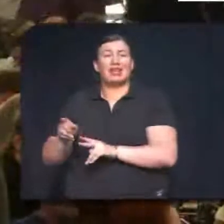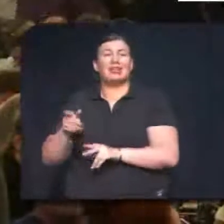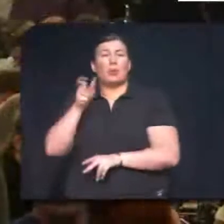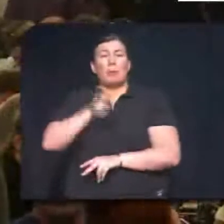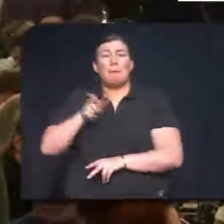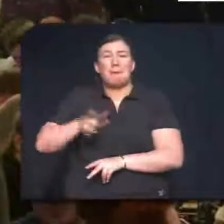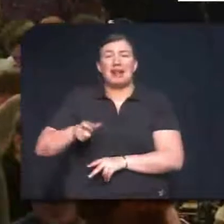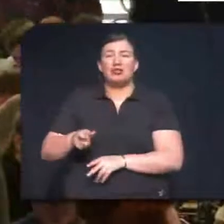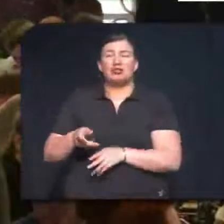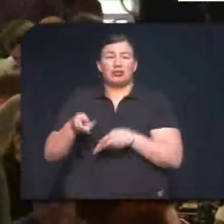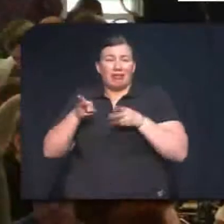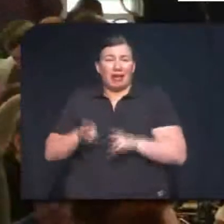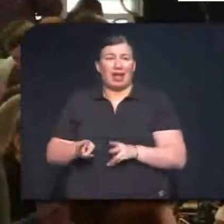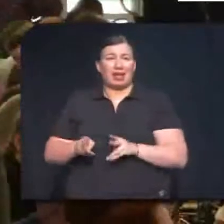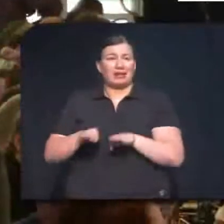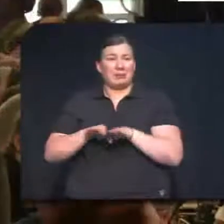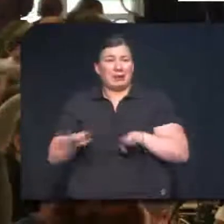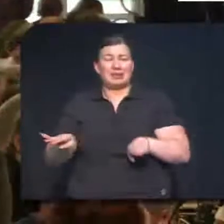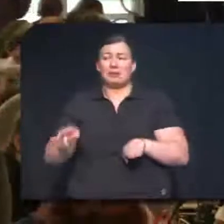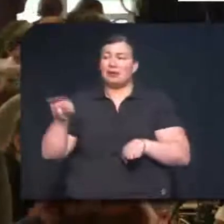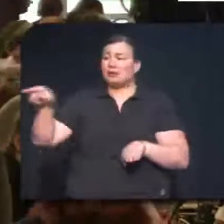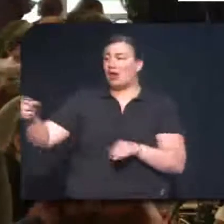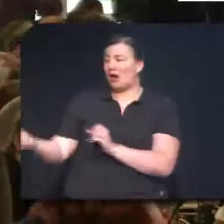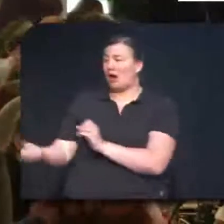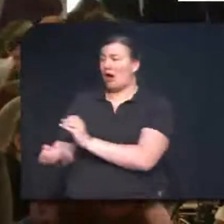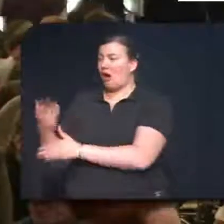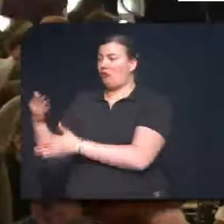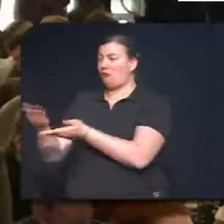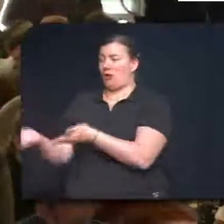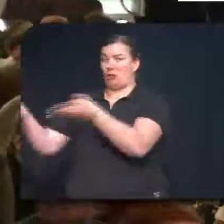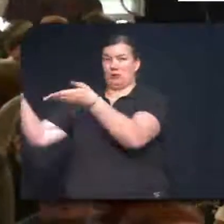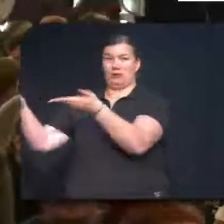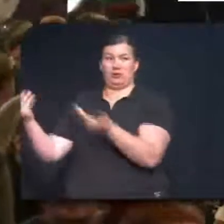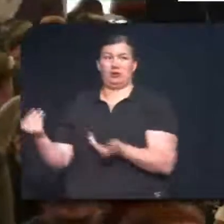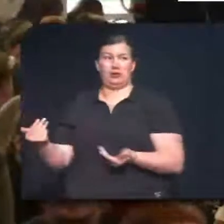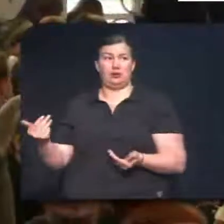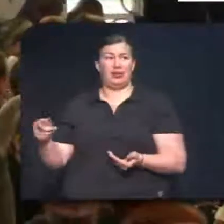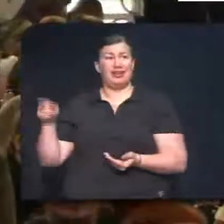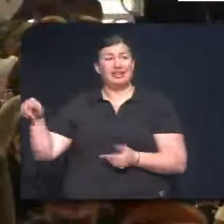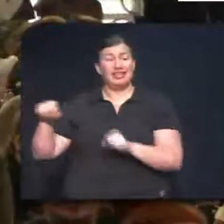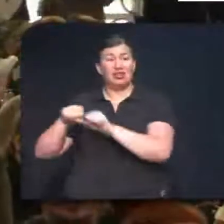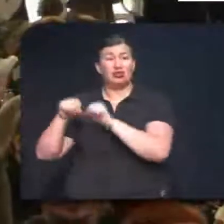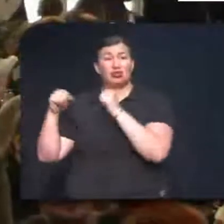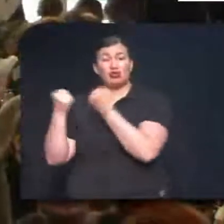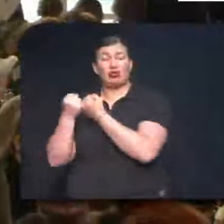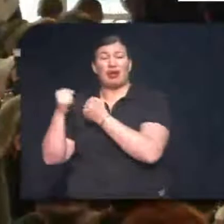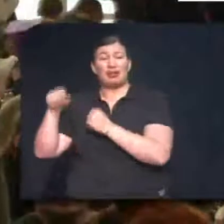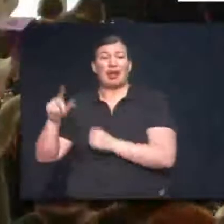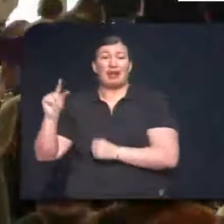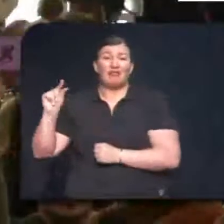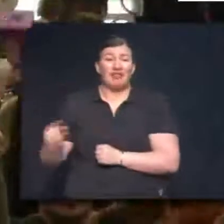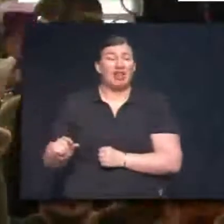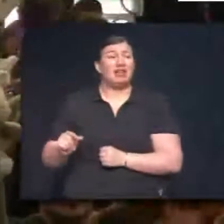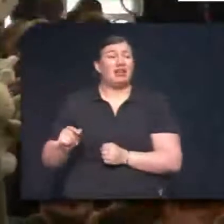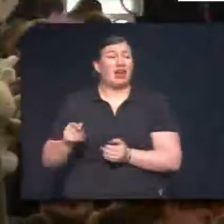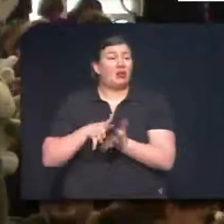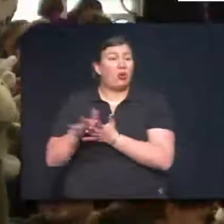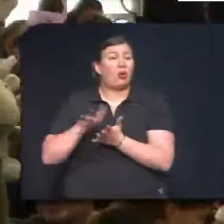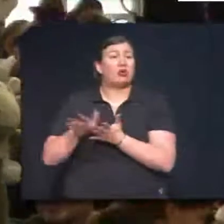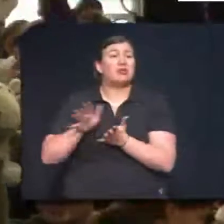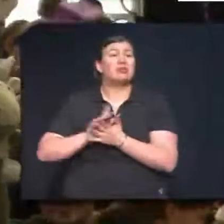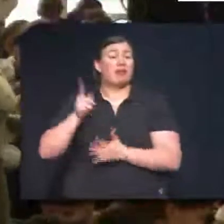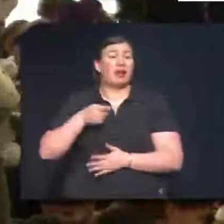Prinzipien aufgebaut wird das dort dieser Staat könnte mit weitaus geringeren Kosten funktionieren als die